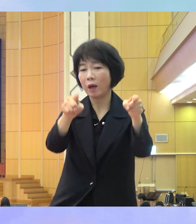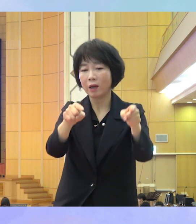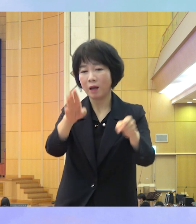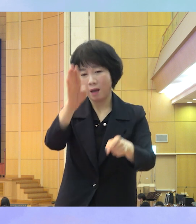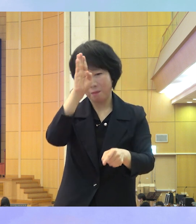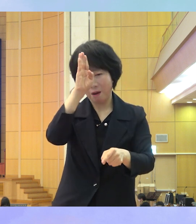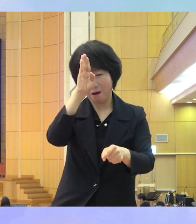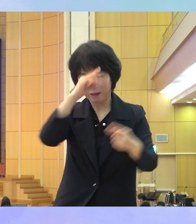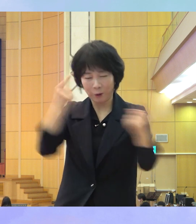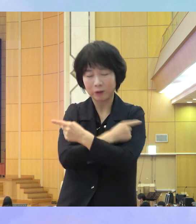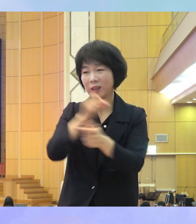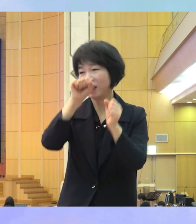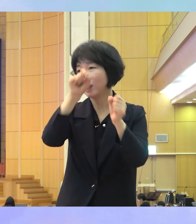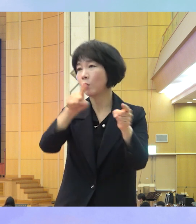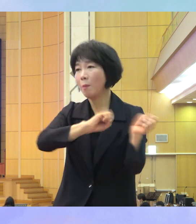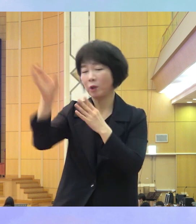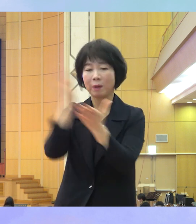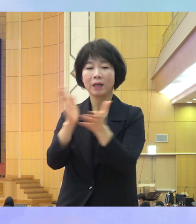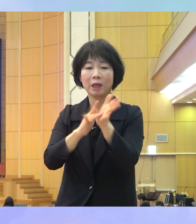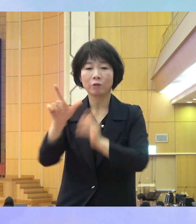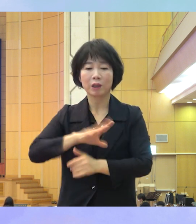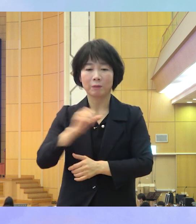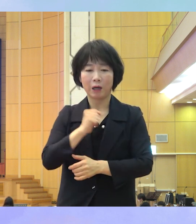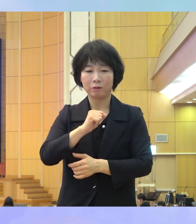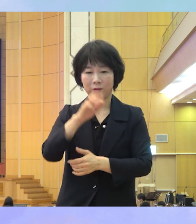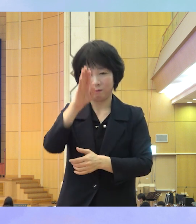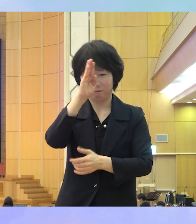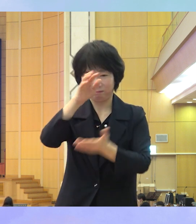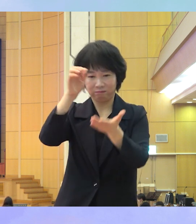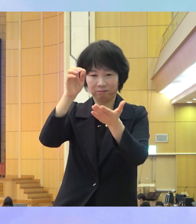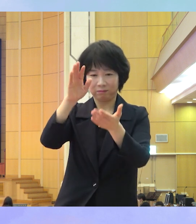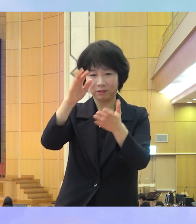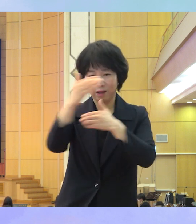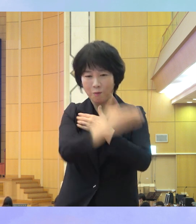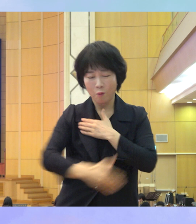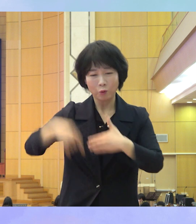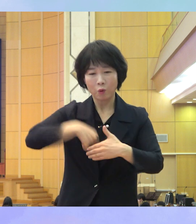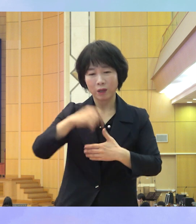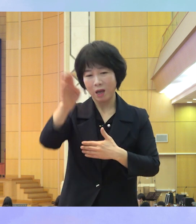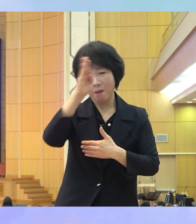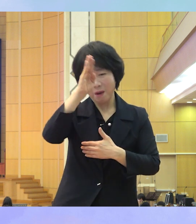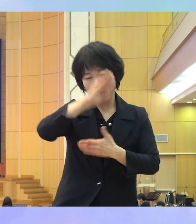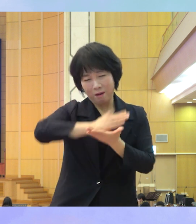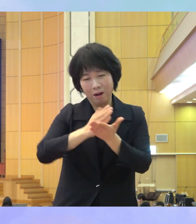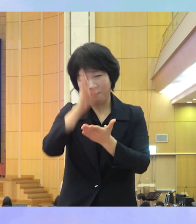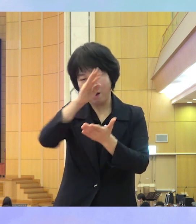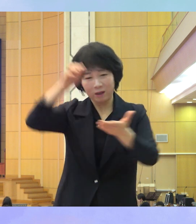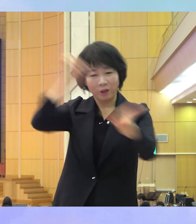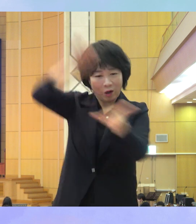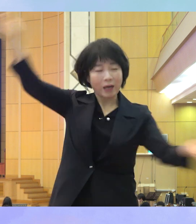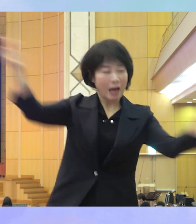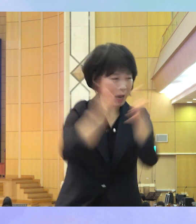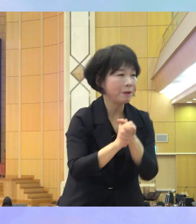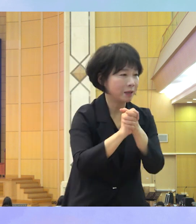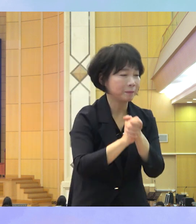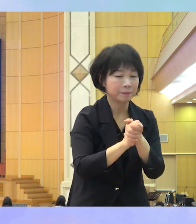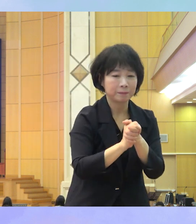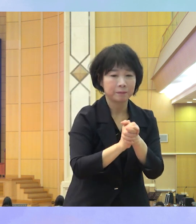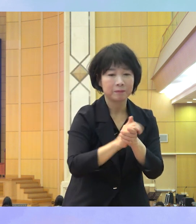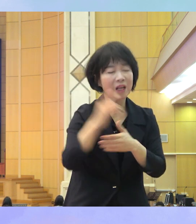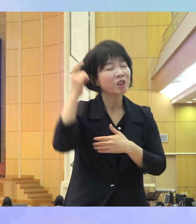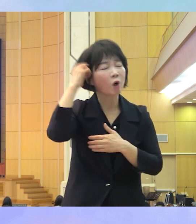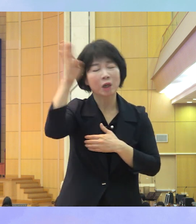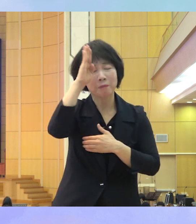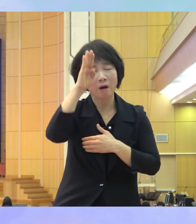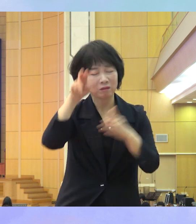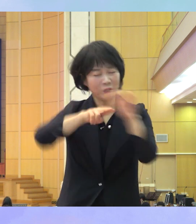기적이 나타나는 기회입니다. 나사렛 예수 이름으로 명하노니 모든 육체 속에 붙어있는 질병은 떠나가라.